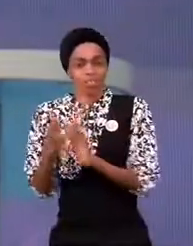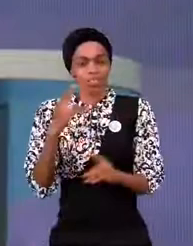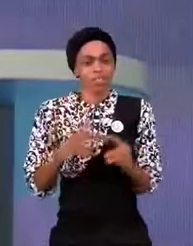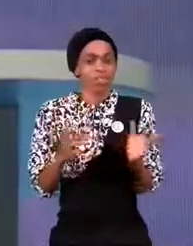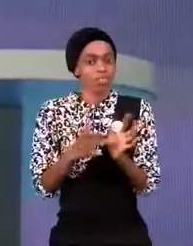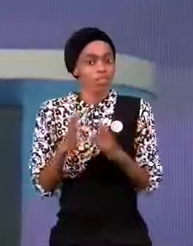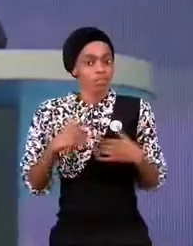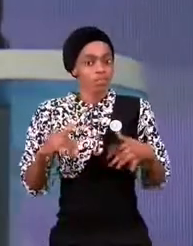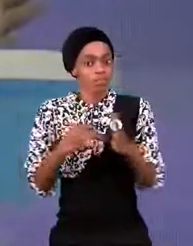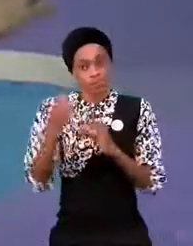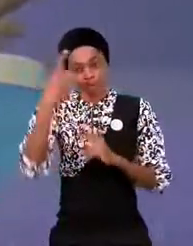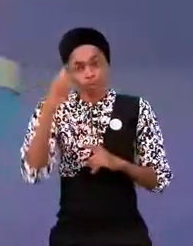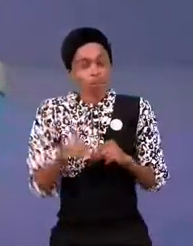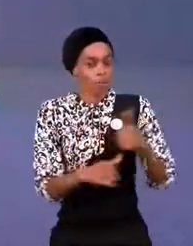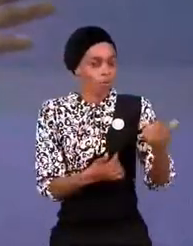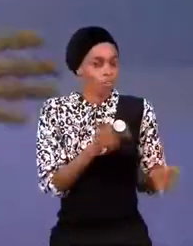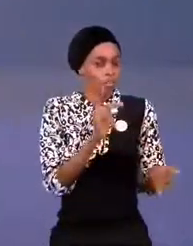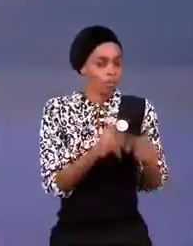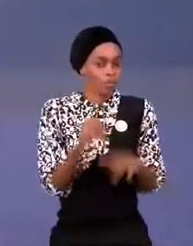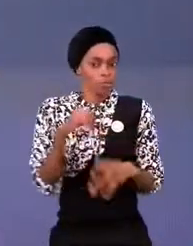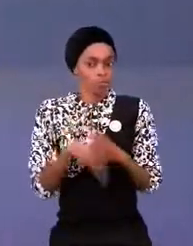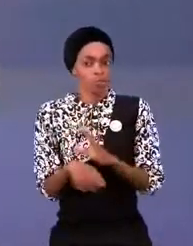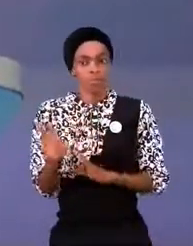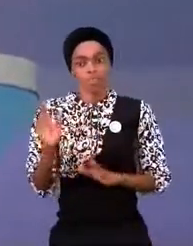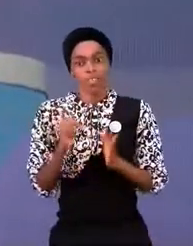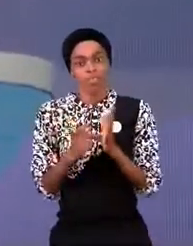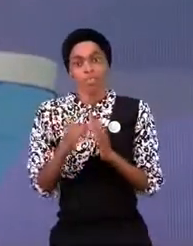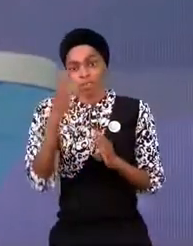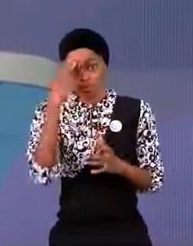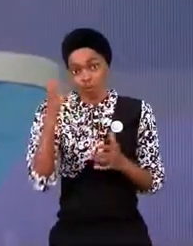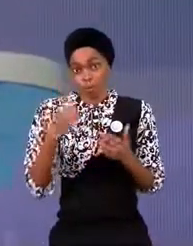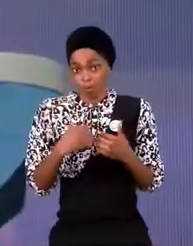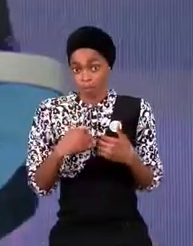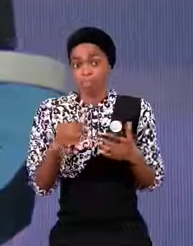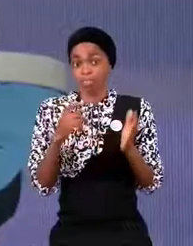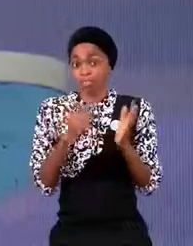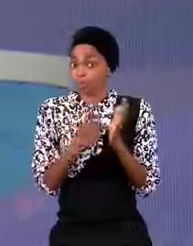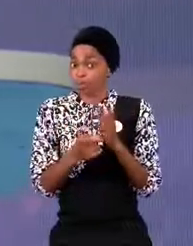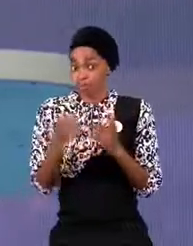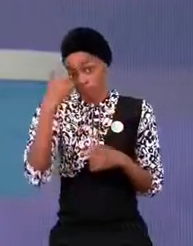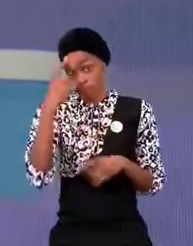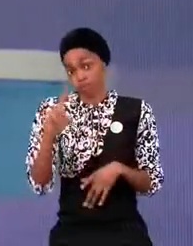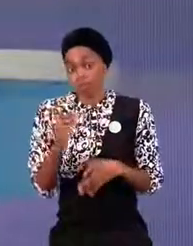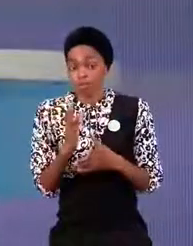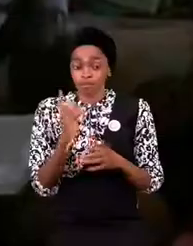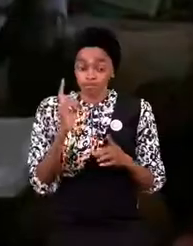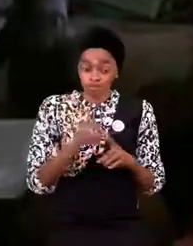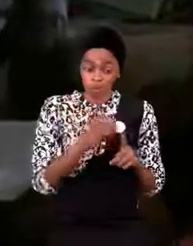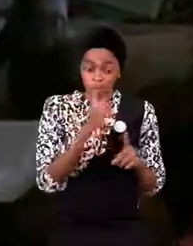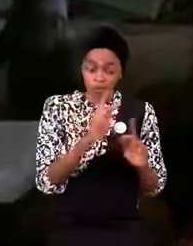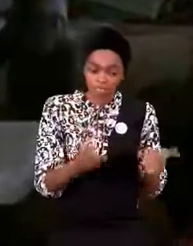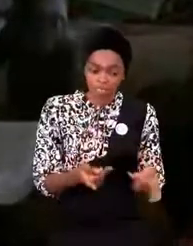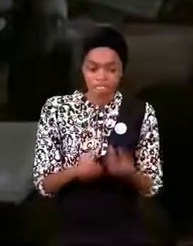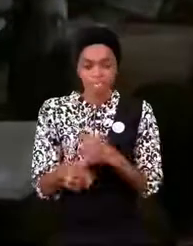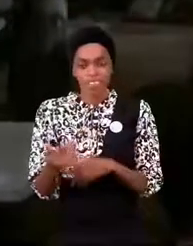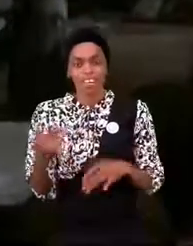Nous étions dans une croisade. Vous savez que nous organisons des croisades de lieu en lieu. Et c'est pour le